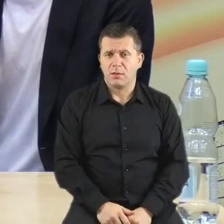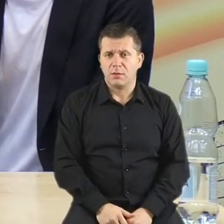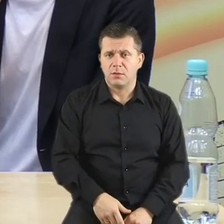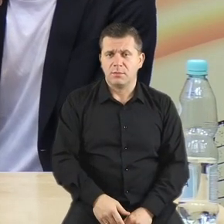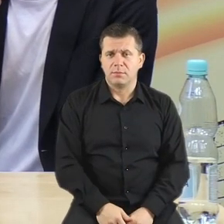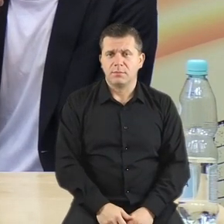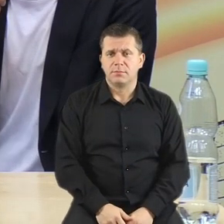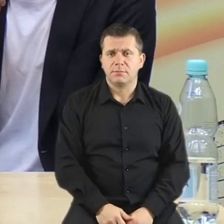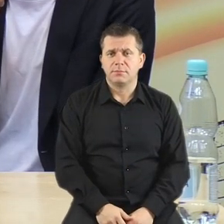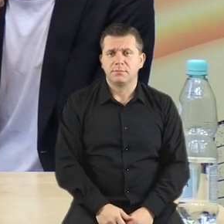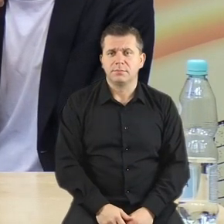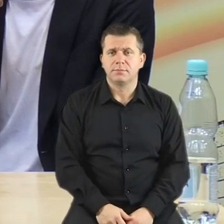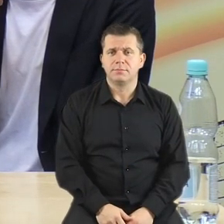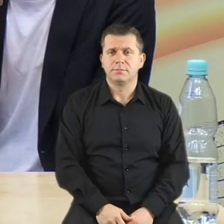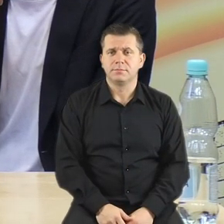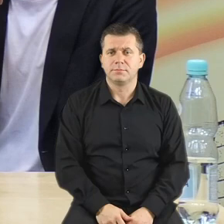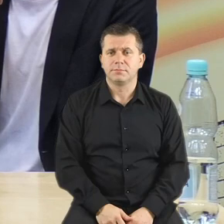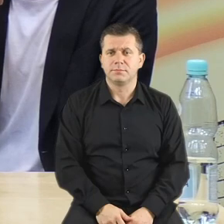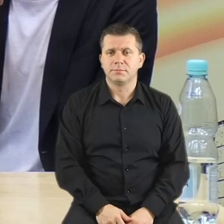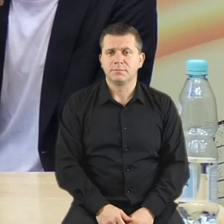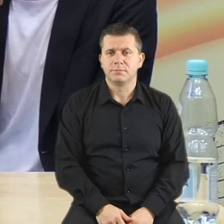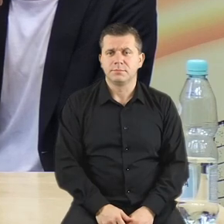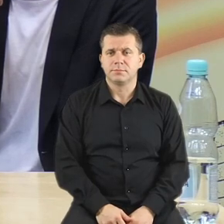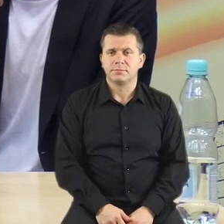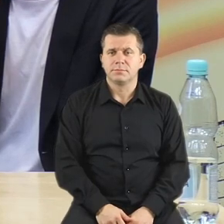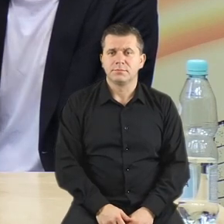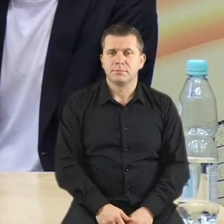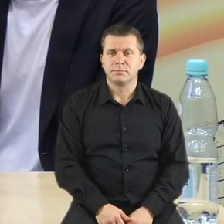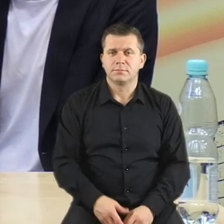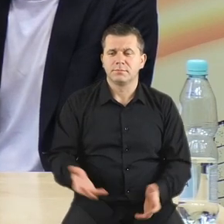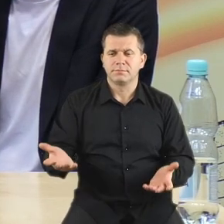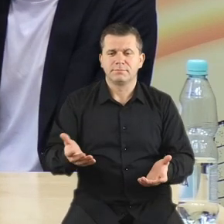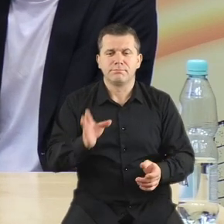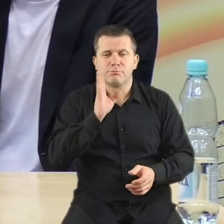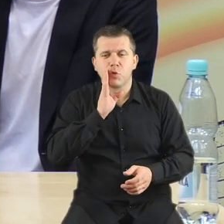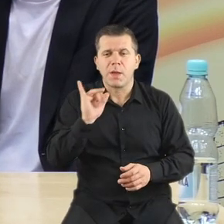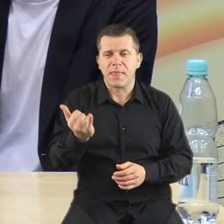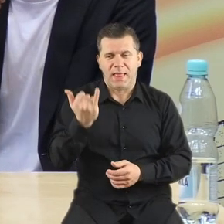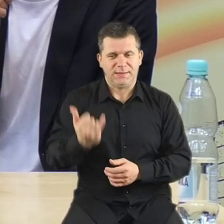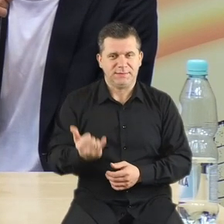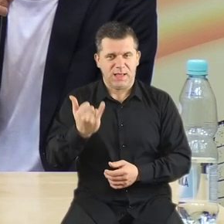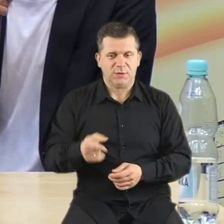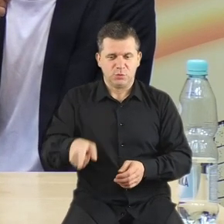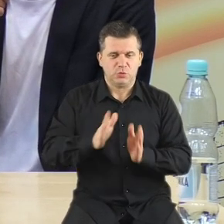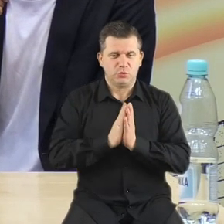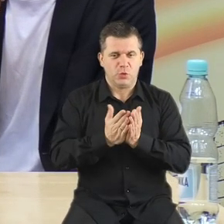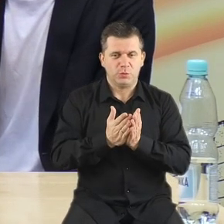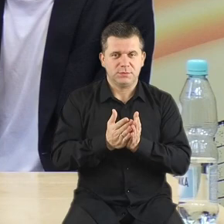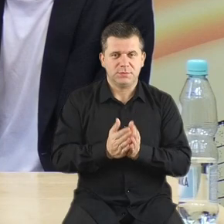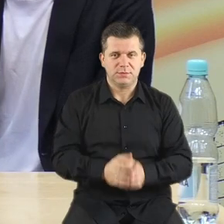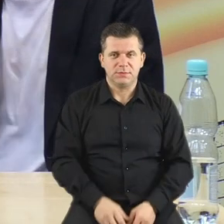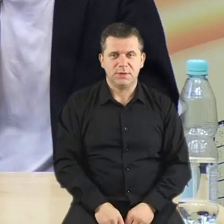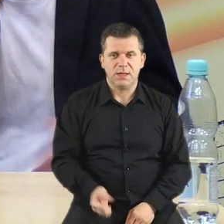to jest trochę tak, ta książka to jest trochę jak takie dziecko, no. Że